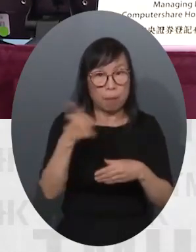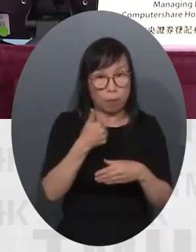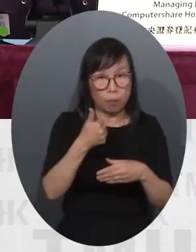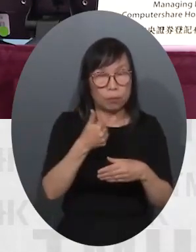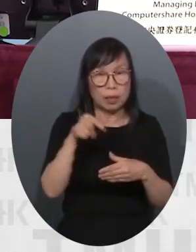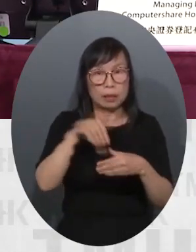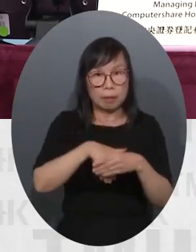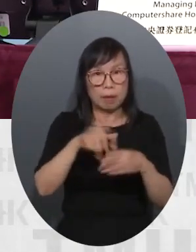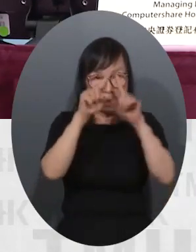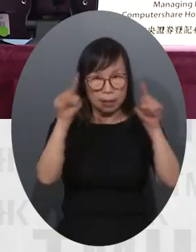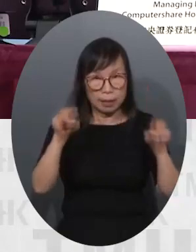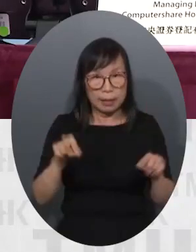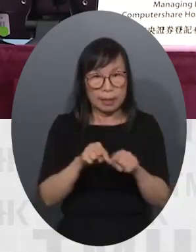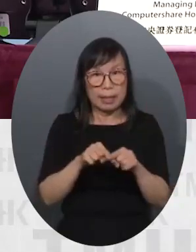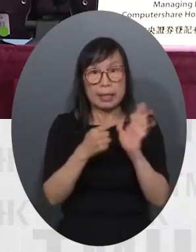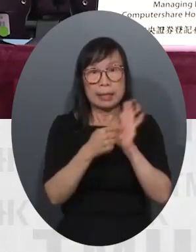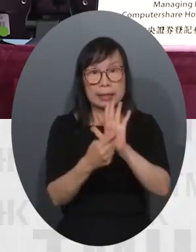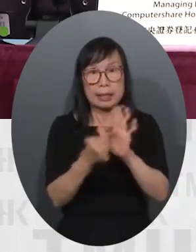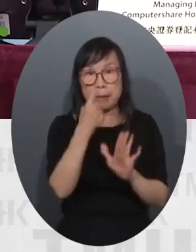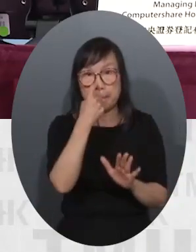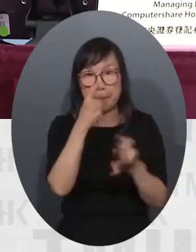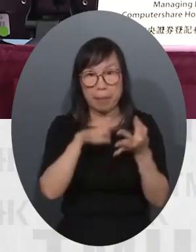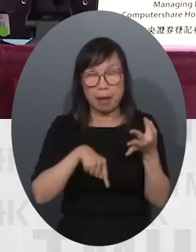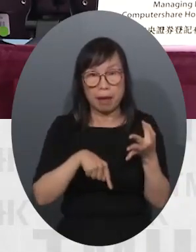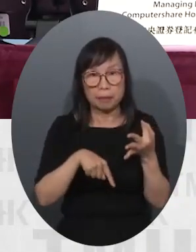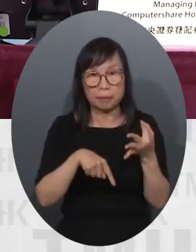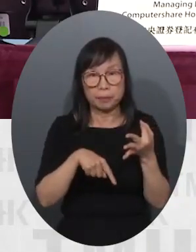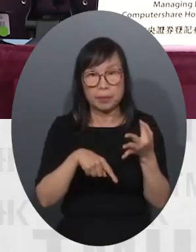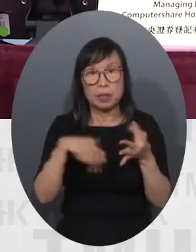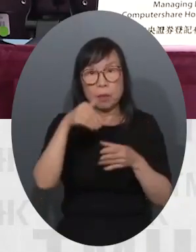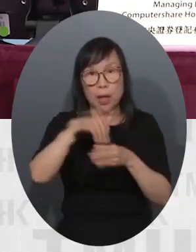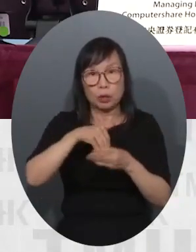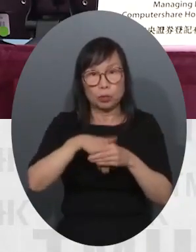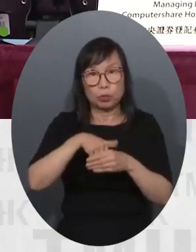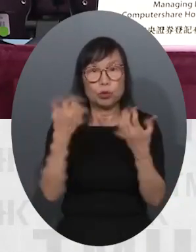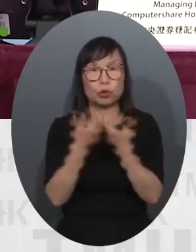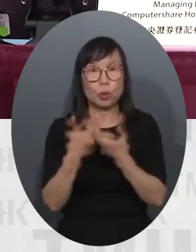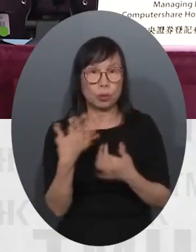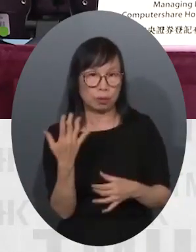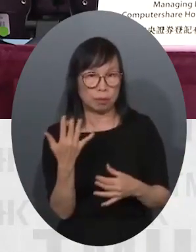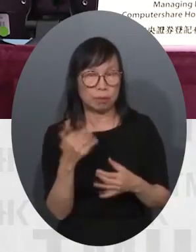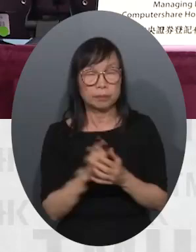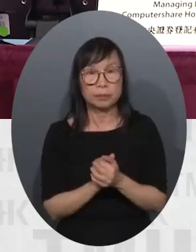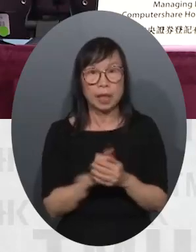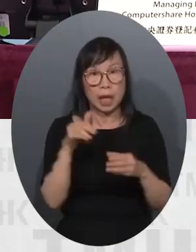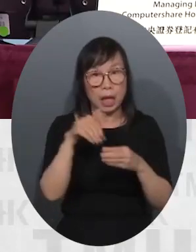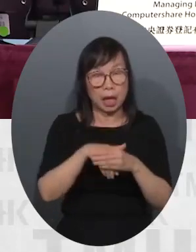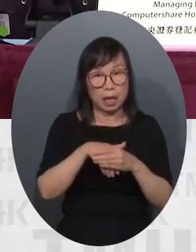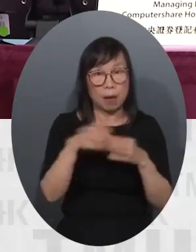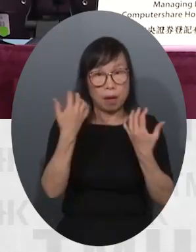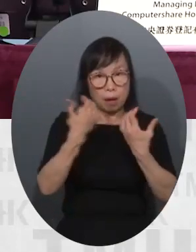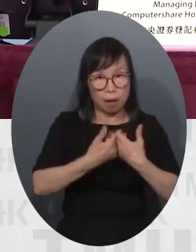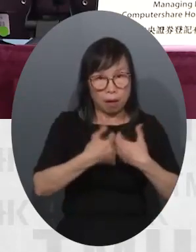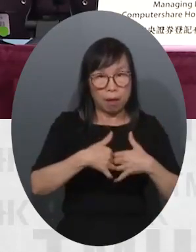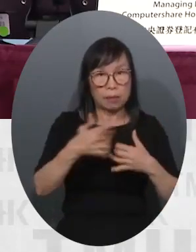投票機屏幕上應該顯示你的英文名及持股量。在會議期間，你的投票機可能進